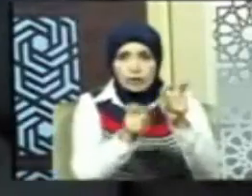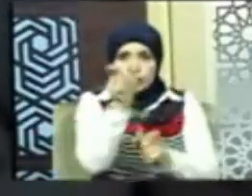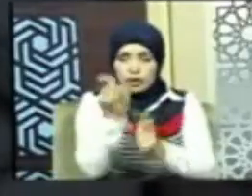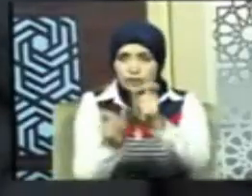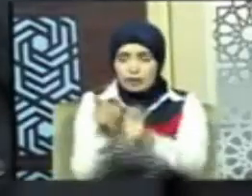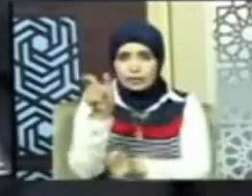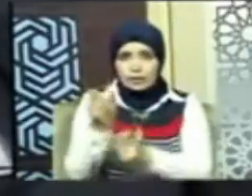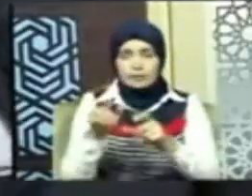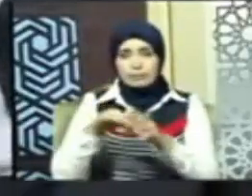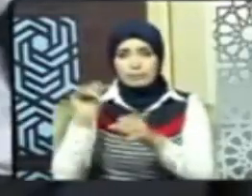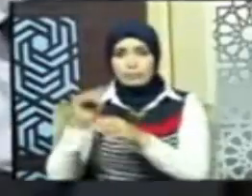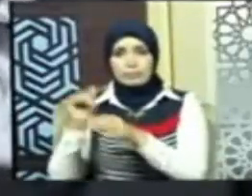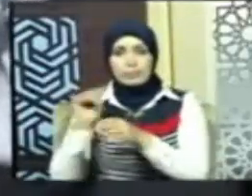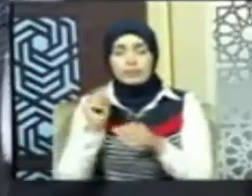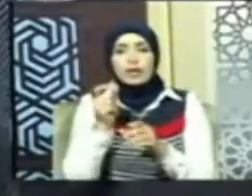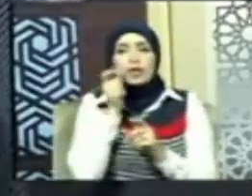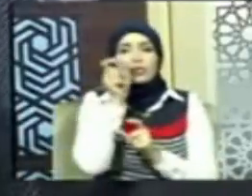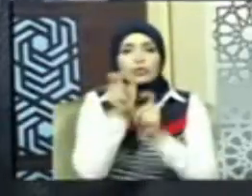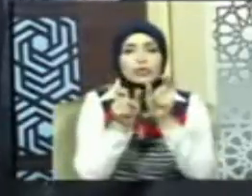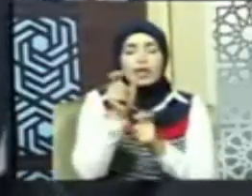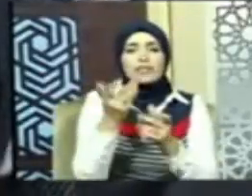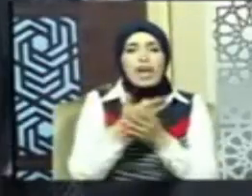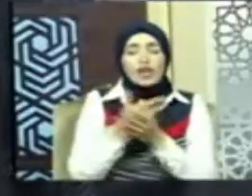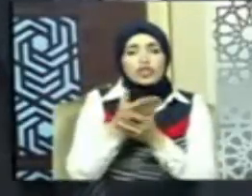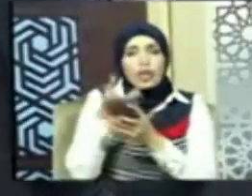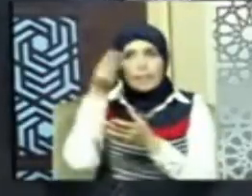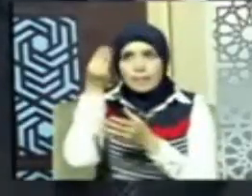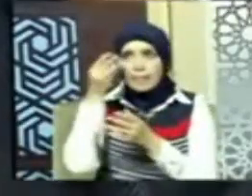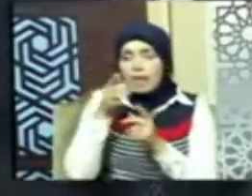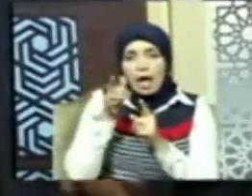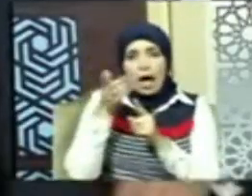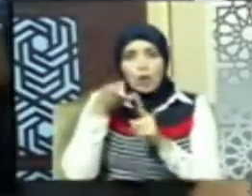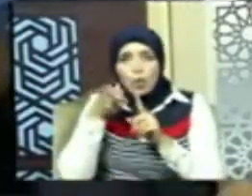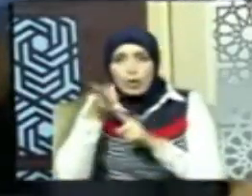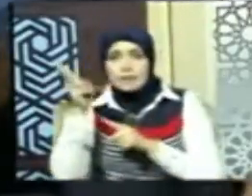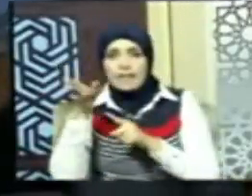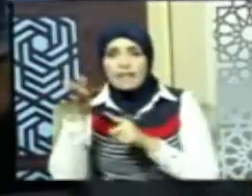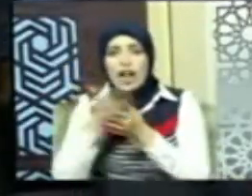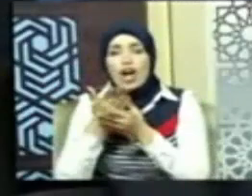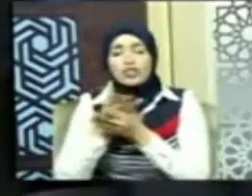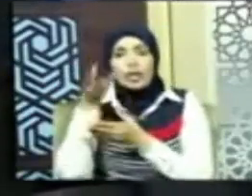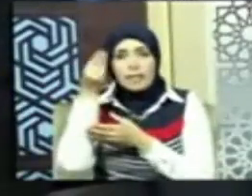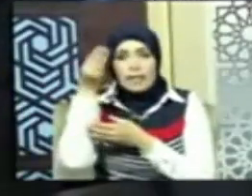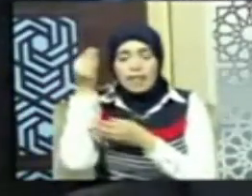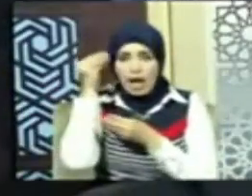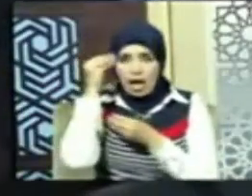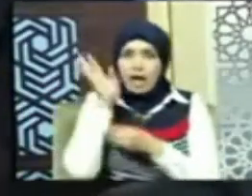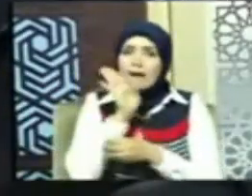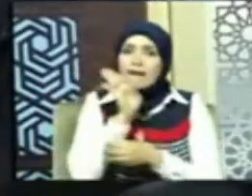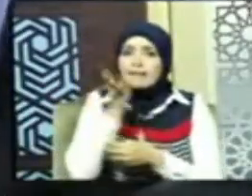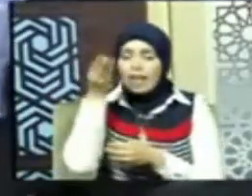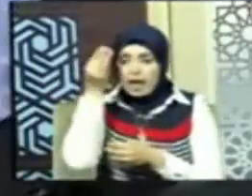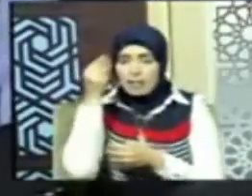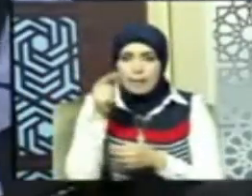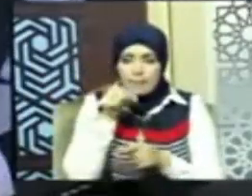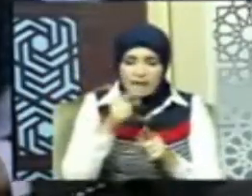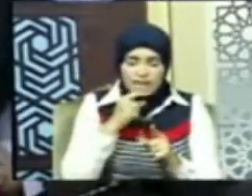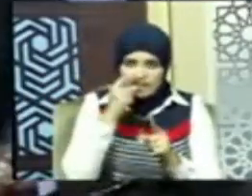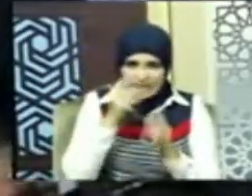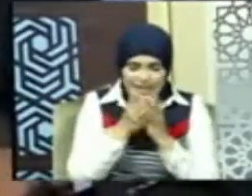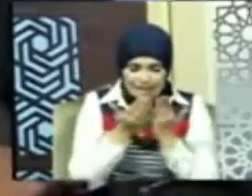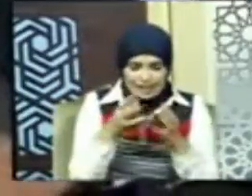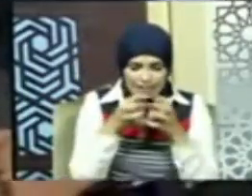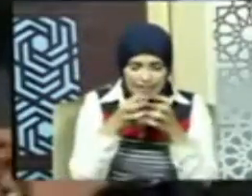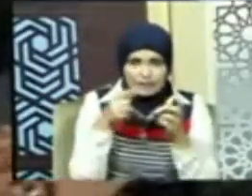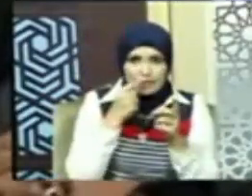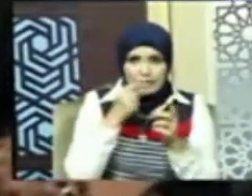منهم طائفة ليتفقهوا في الدين. إذن طائفة من كل فرقة تتفقه في الدين،